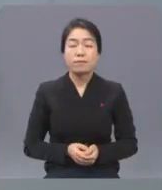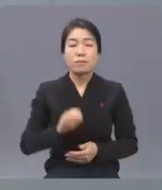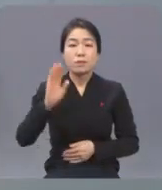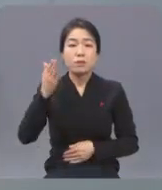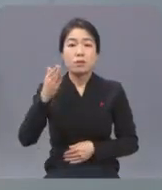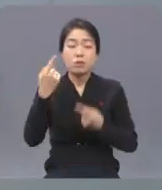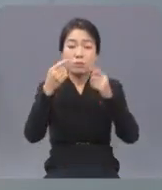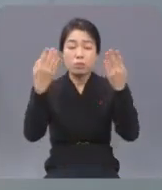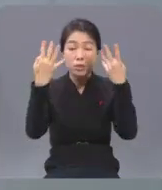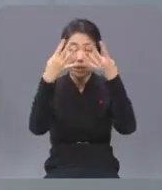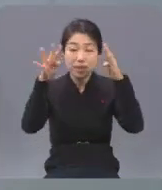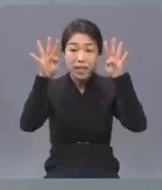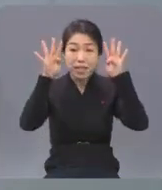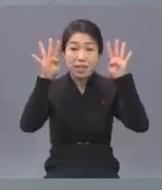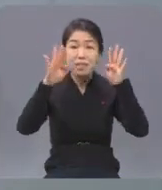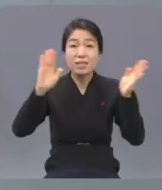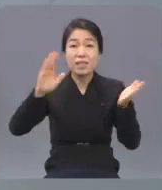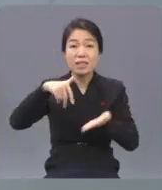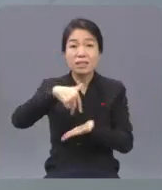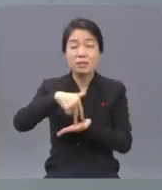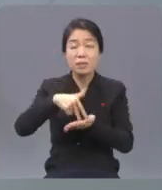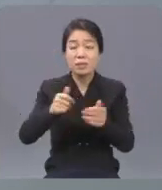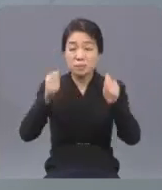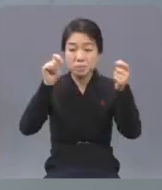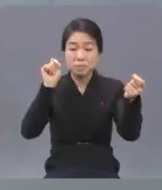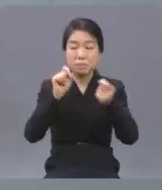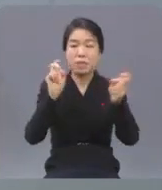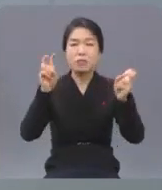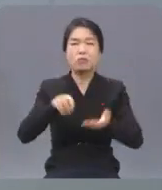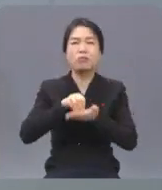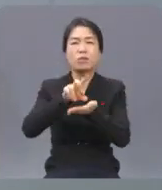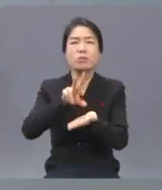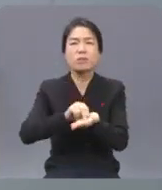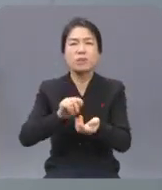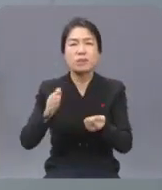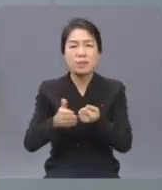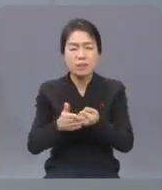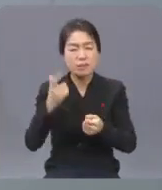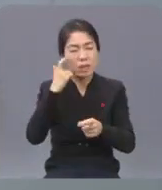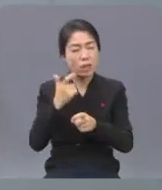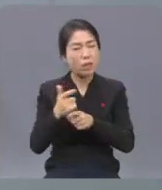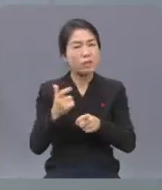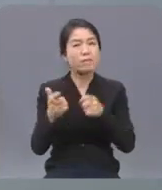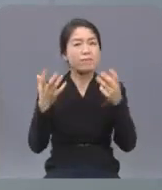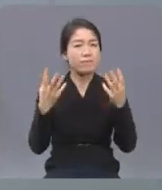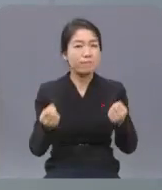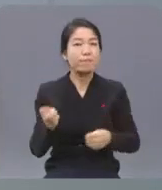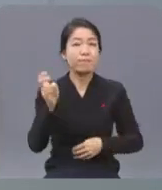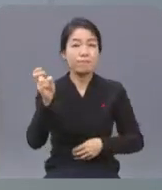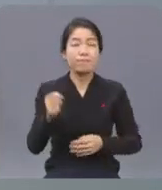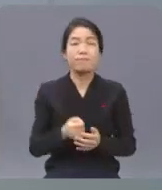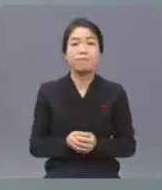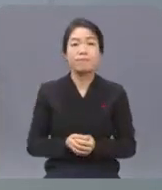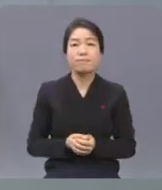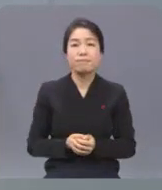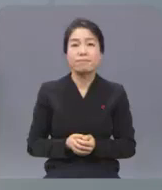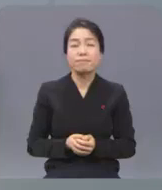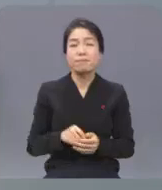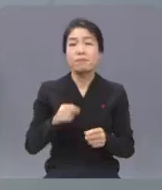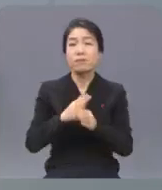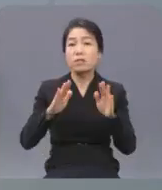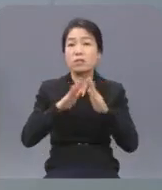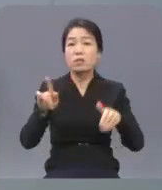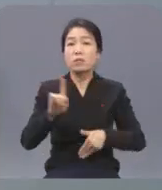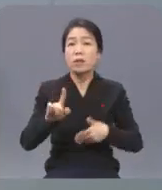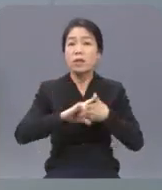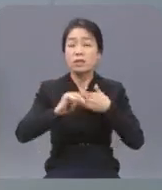요즘 대학교 4학년의 경우 졸업을 앞두고 취업 문제 때문에 학생들의 걱정이 이만저만이 아닐 겁니다. 이런 가운데 전남의